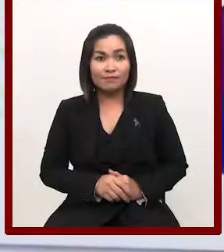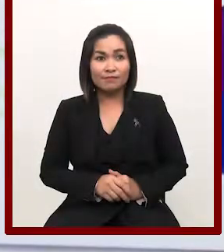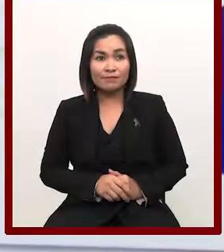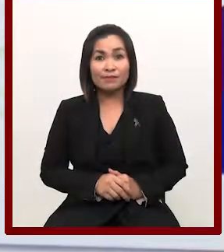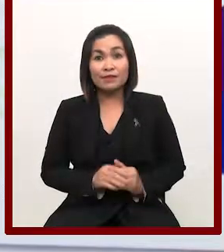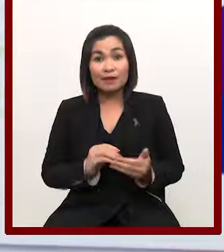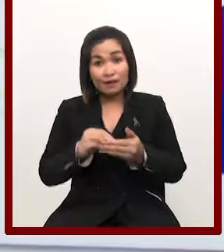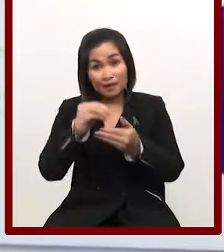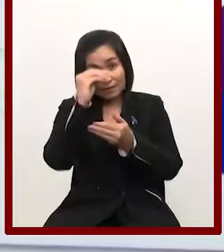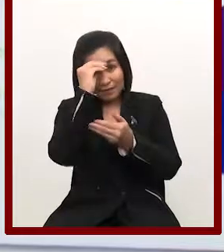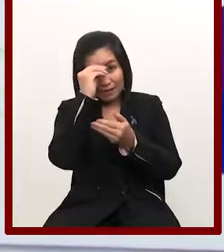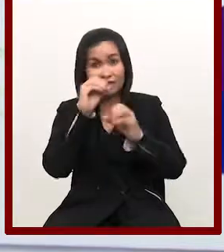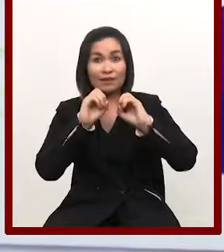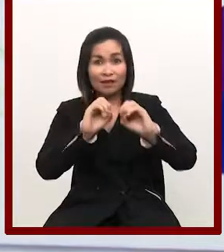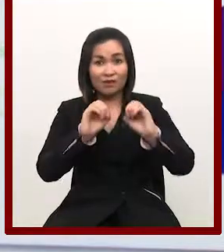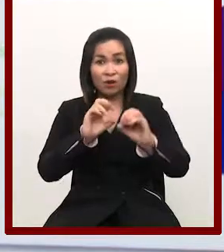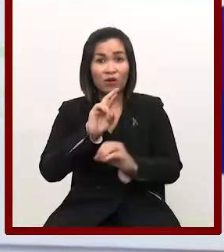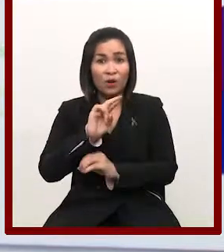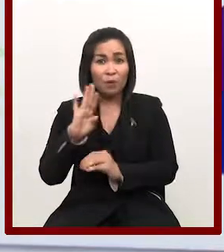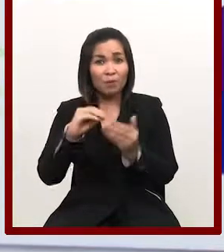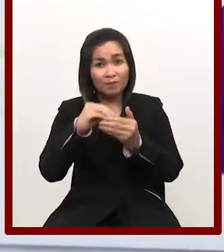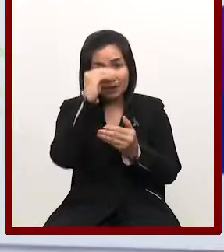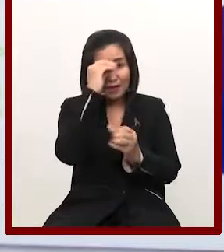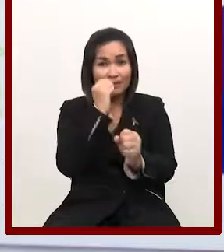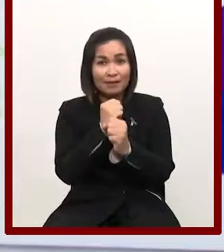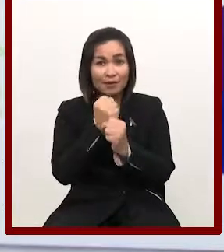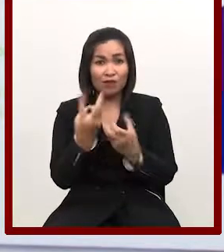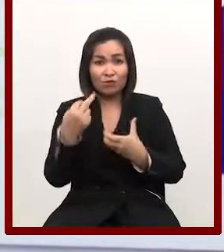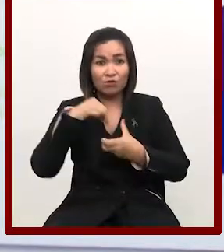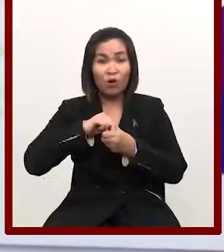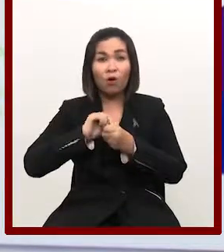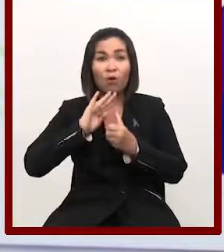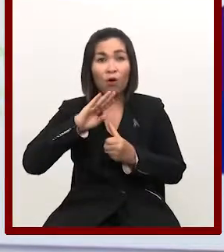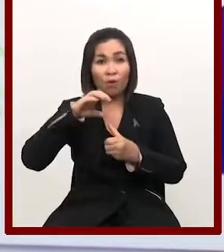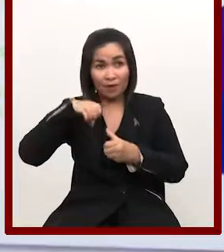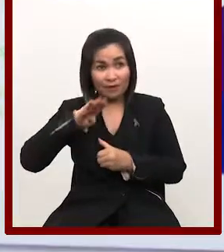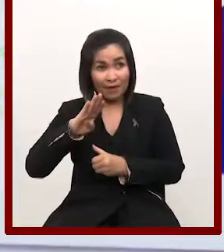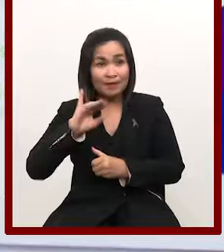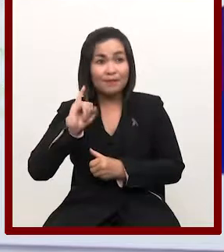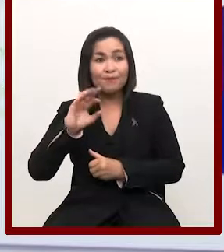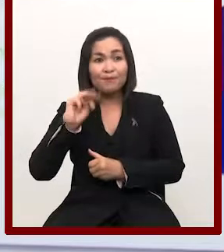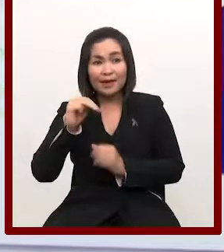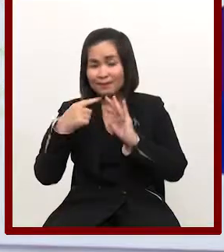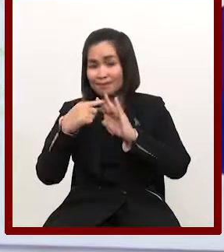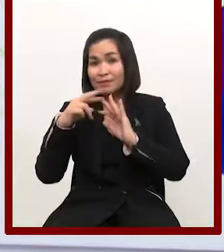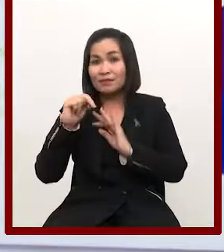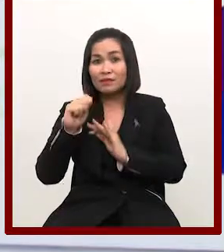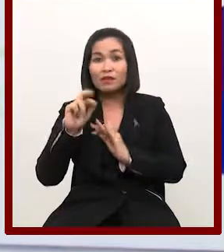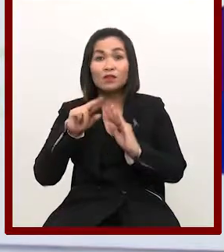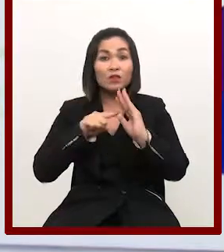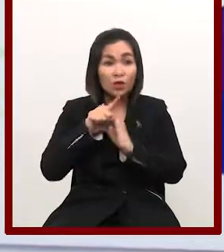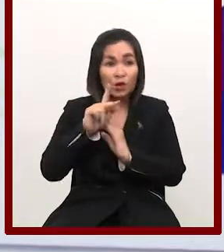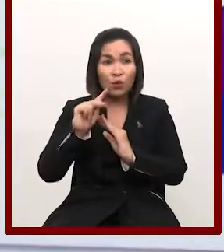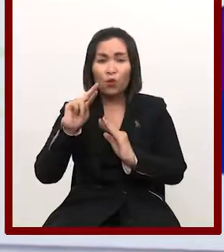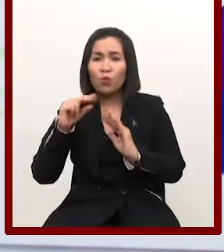การเรียนการสอนในระบบทวิภาคีที่บริษัทไมเนอร์กรุ๊ปได้ทำร่วมกับอาชีวศึกษาเรา